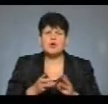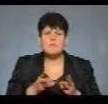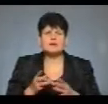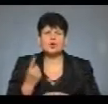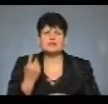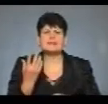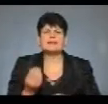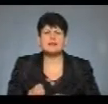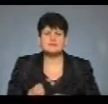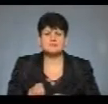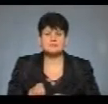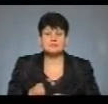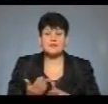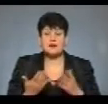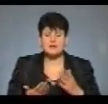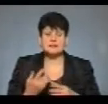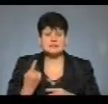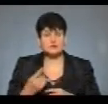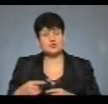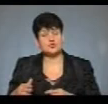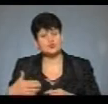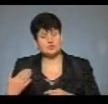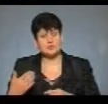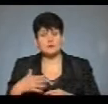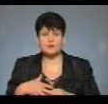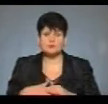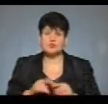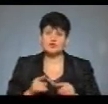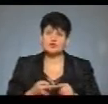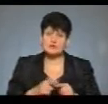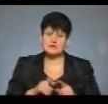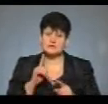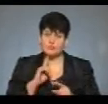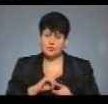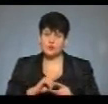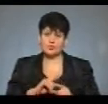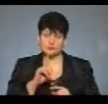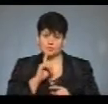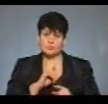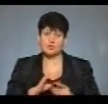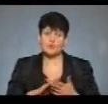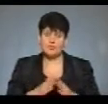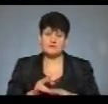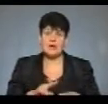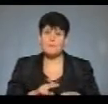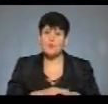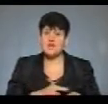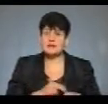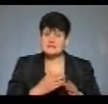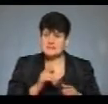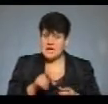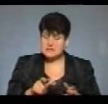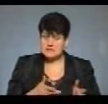день, можливо, так, але з іншої сторони ми розуміємо, що це і створення комфортних умов і для поліцейських, які мають забезпечувати